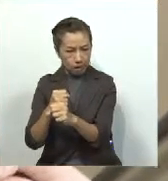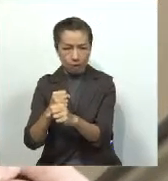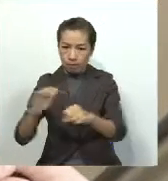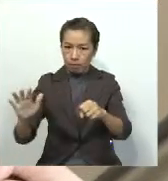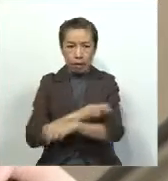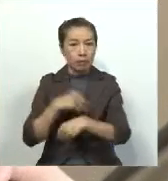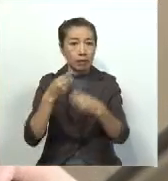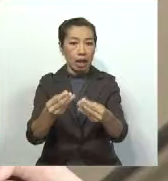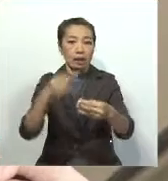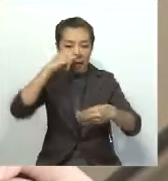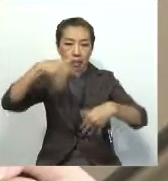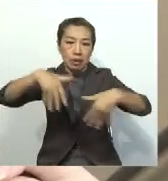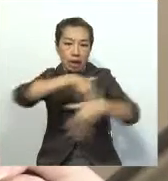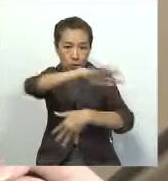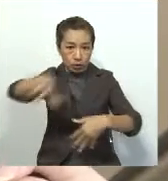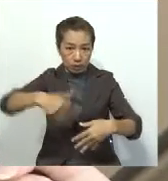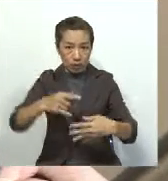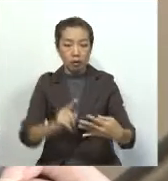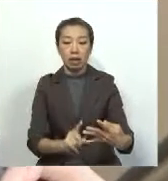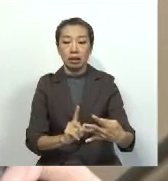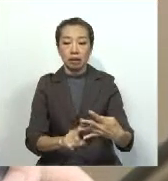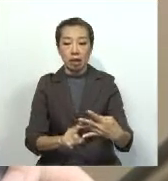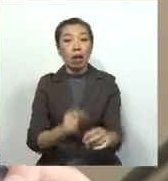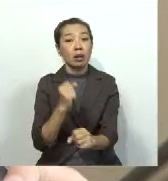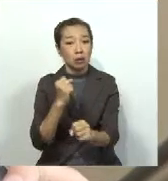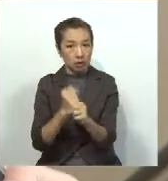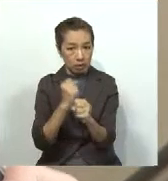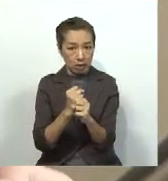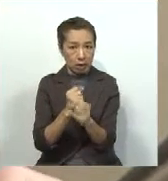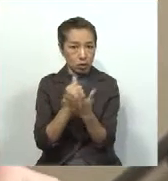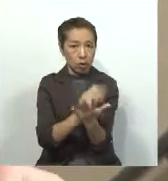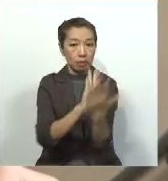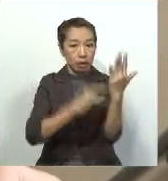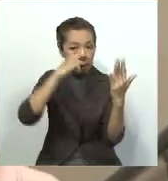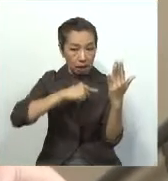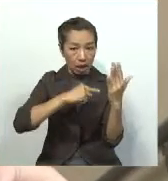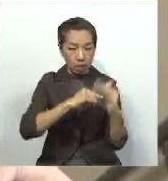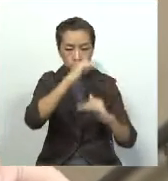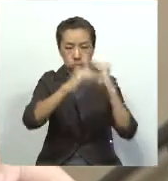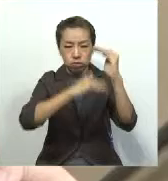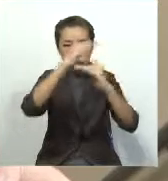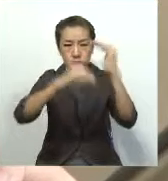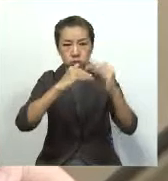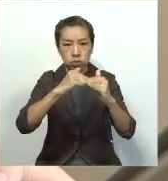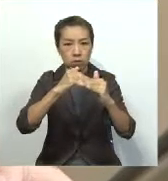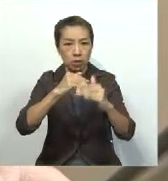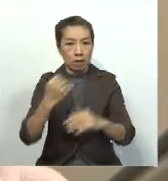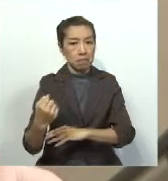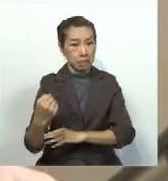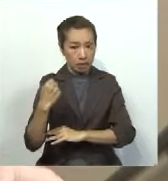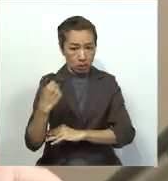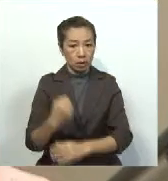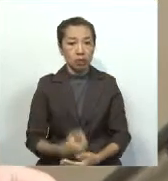นนะครับข้อ3ต้องทำให้ประเทศไทยรุดหน้าเจริญก้าวหน้าไปอย่างมั่นค